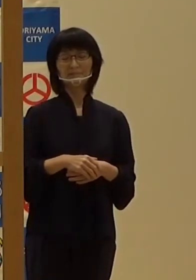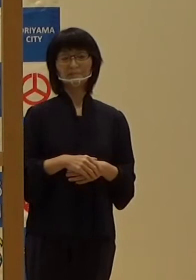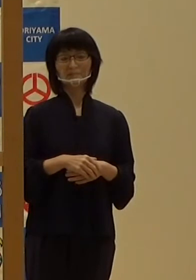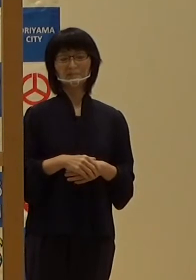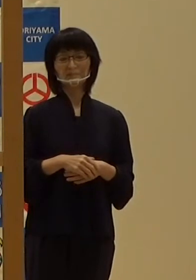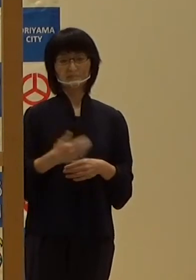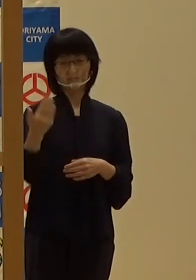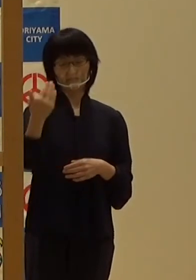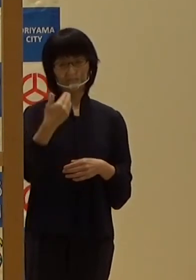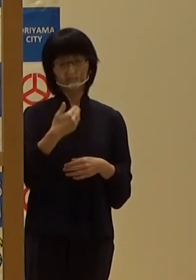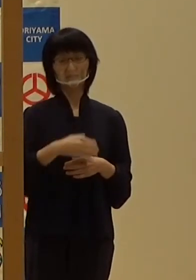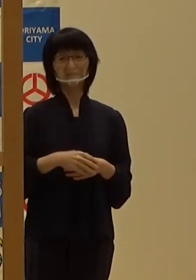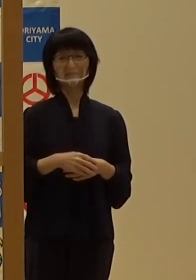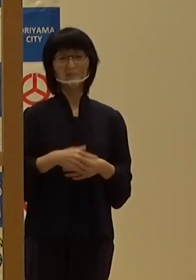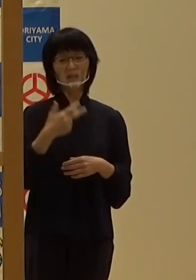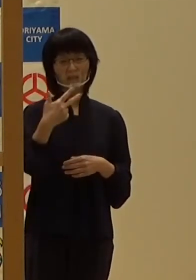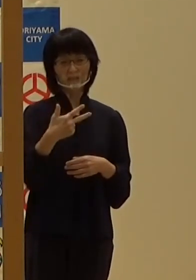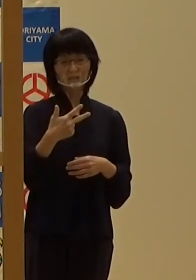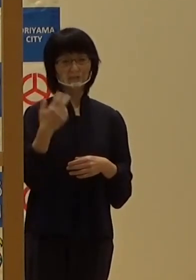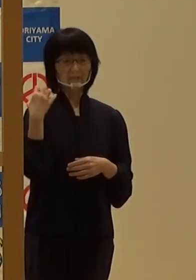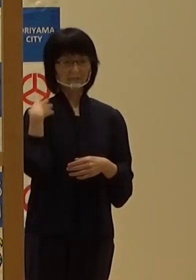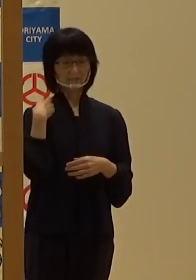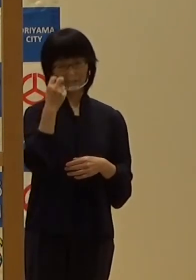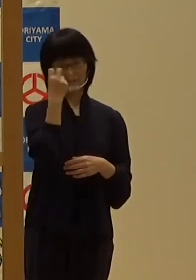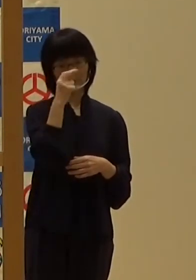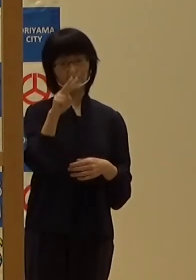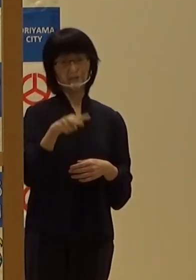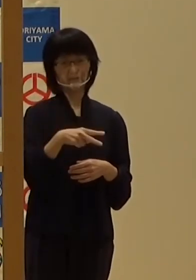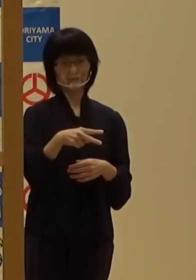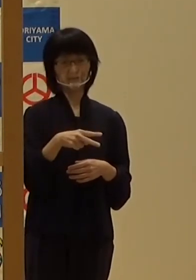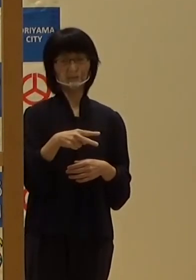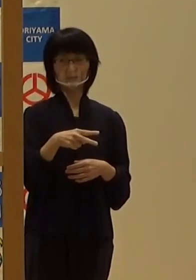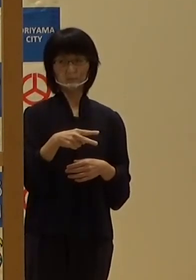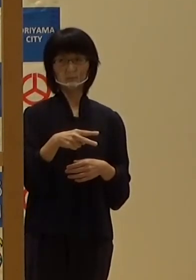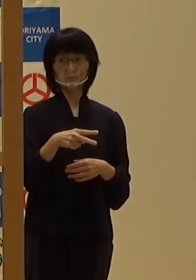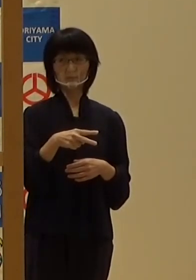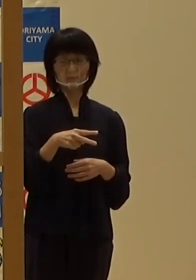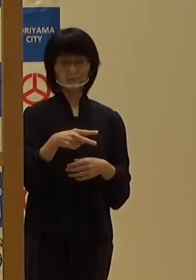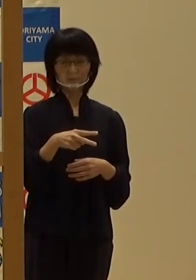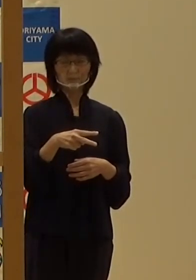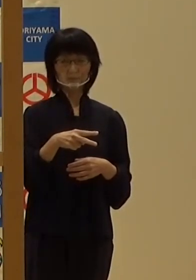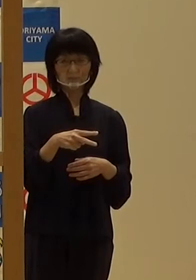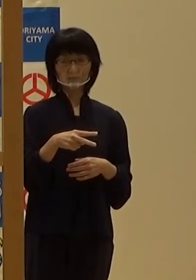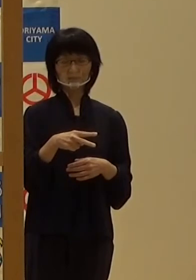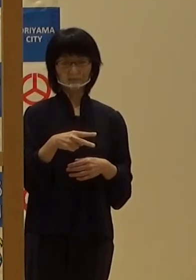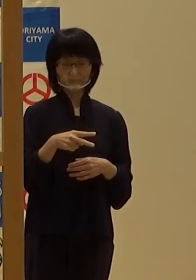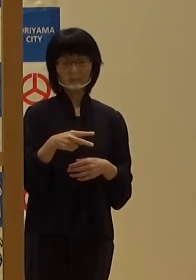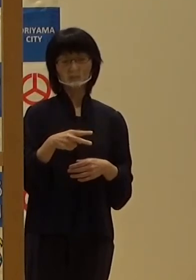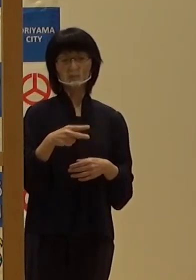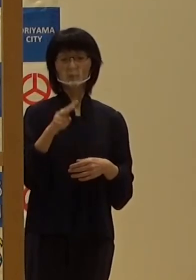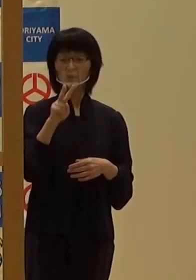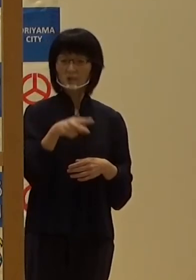直営でやってるわけですけれども直営の管理費料よりも安くはなるわけですよね。